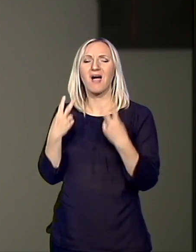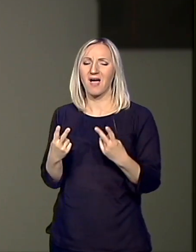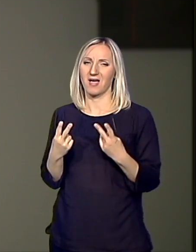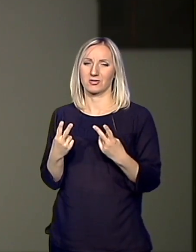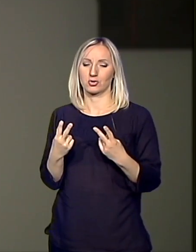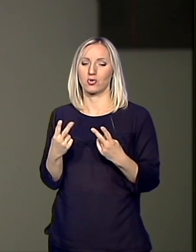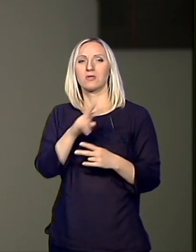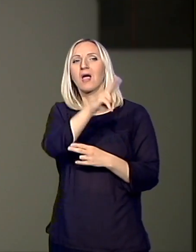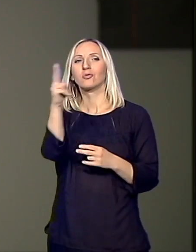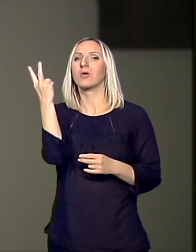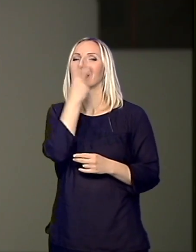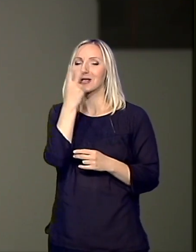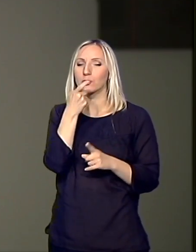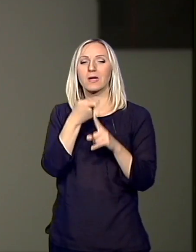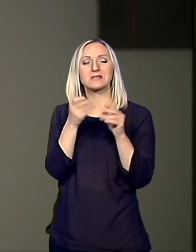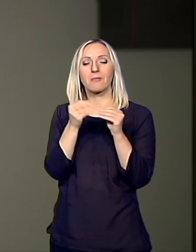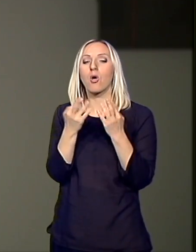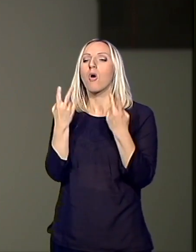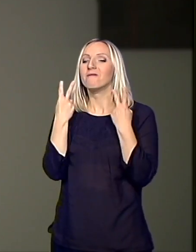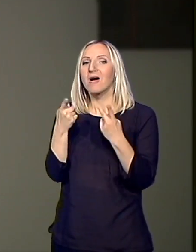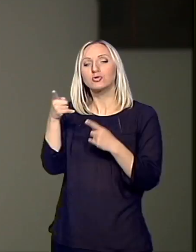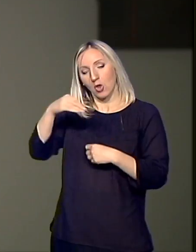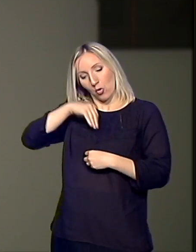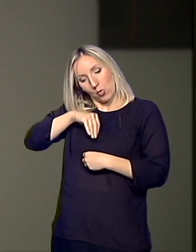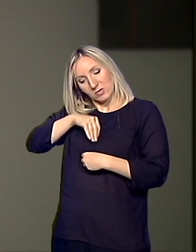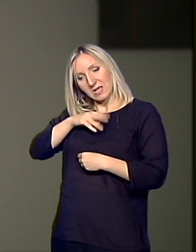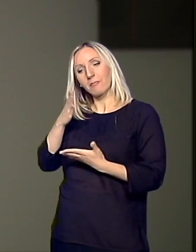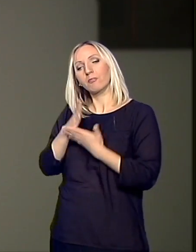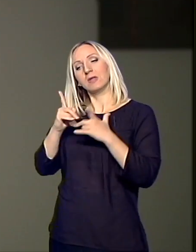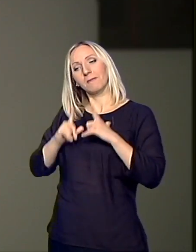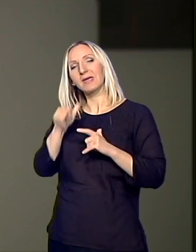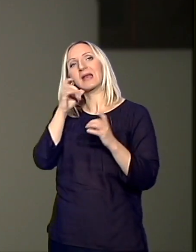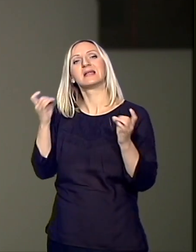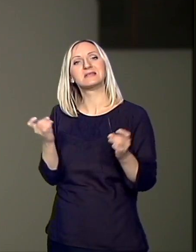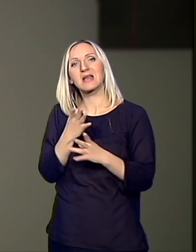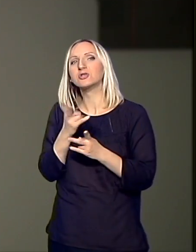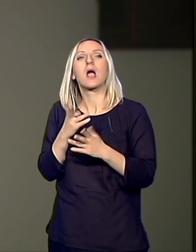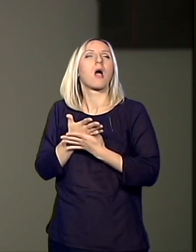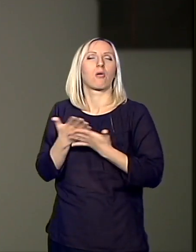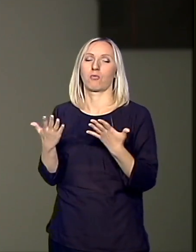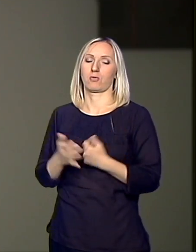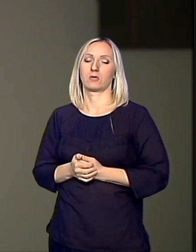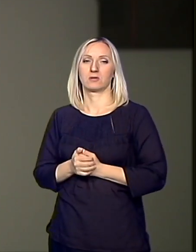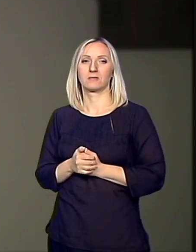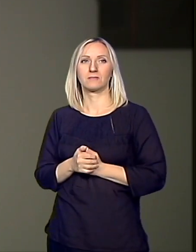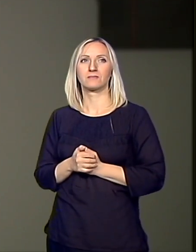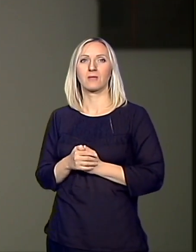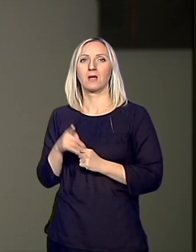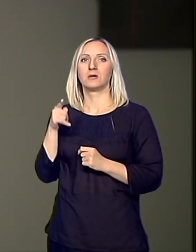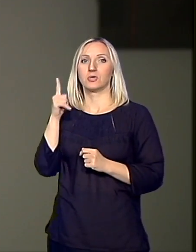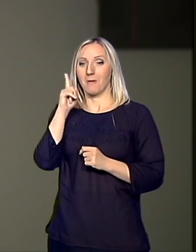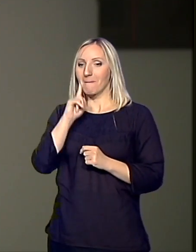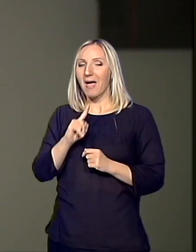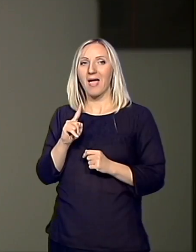njega razumeju, koliko je važno da on u sebi bude miran i srećan, ma na koji način. Dakle, ona naprosto za